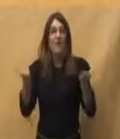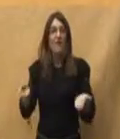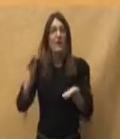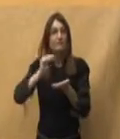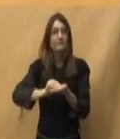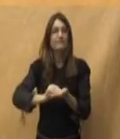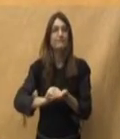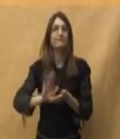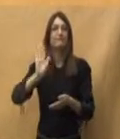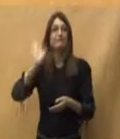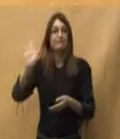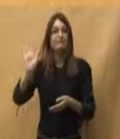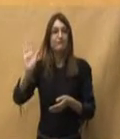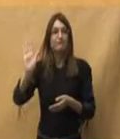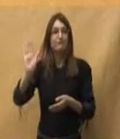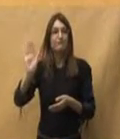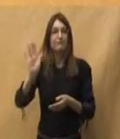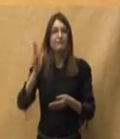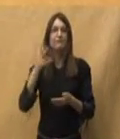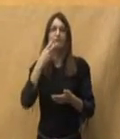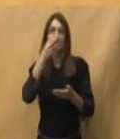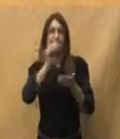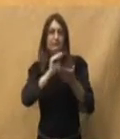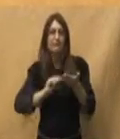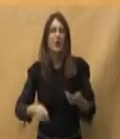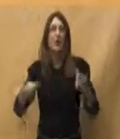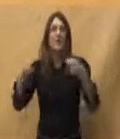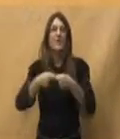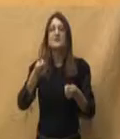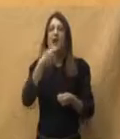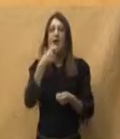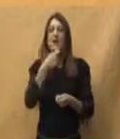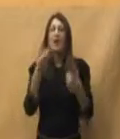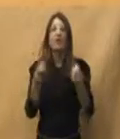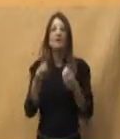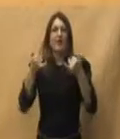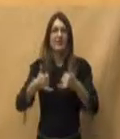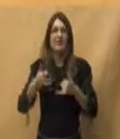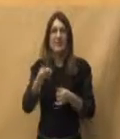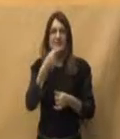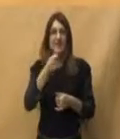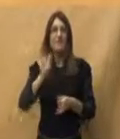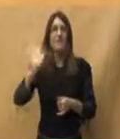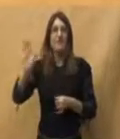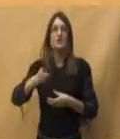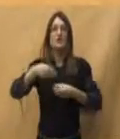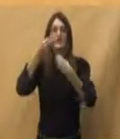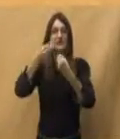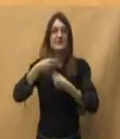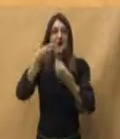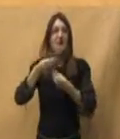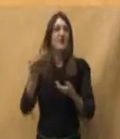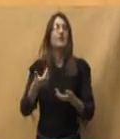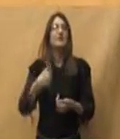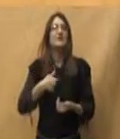na vaš osvrt na hranu koju danas jedemo, na vaše savjete, pa malo od one koncepcije koju sam